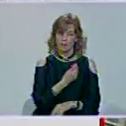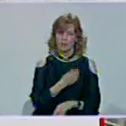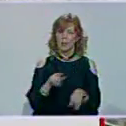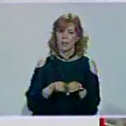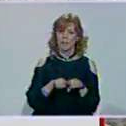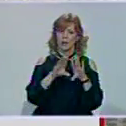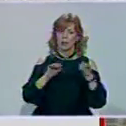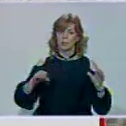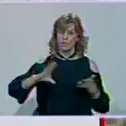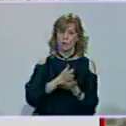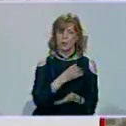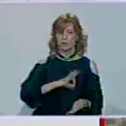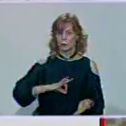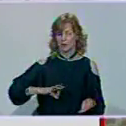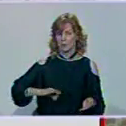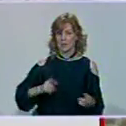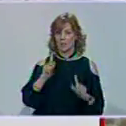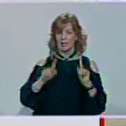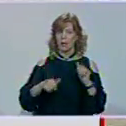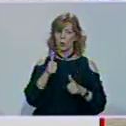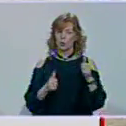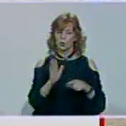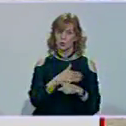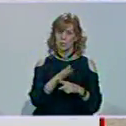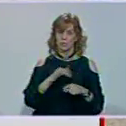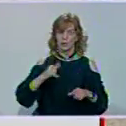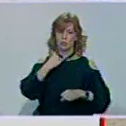la concursuri naționale și internaționale, Laurențiu